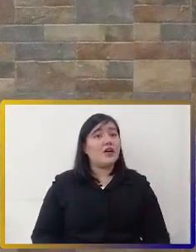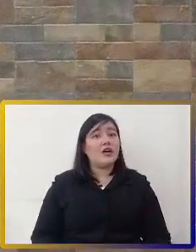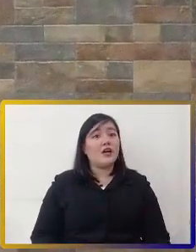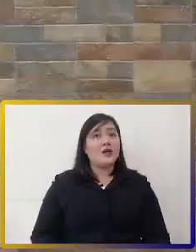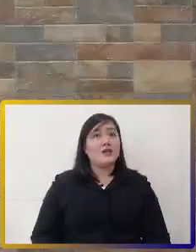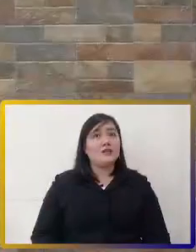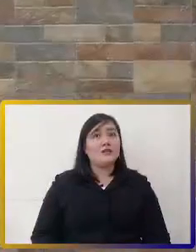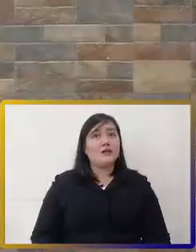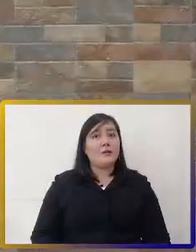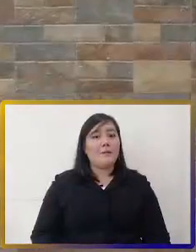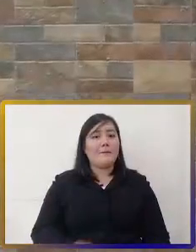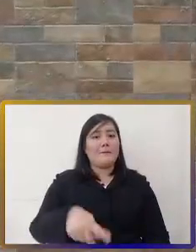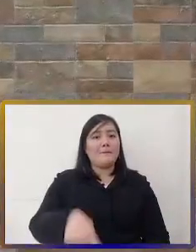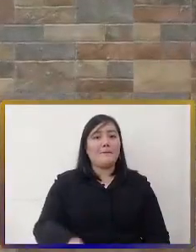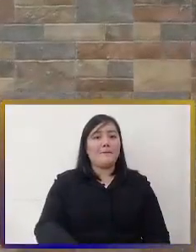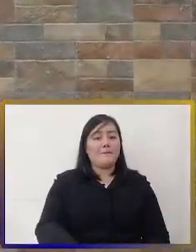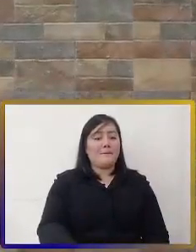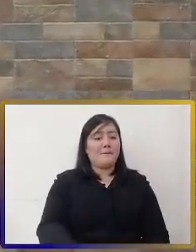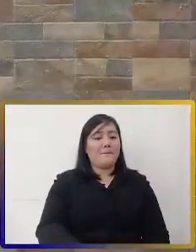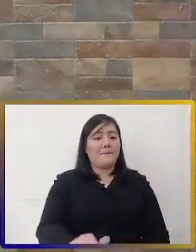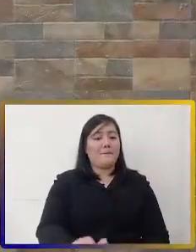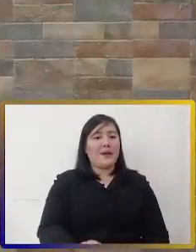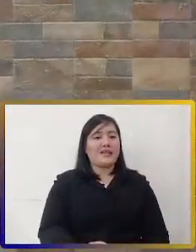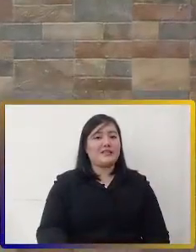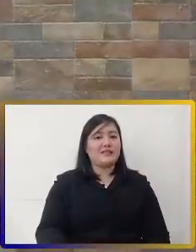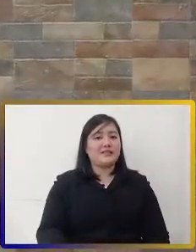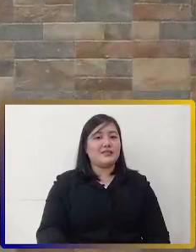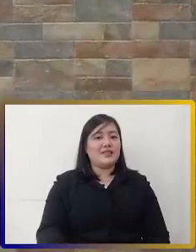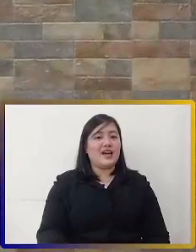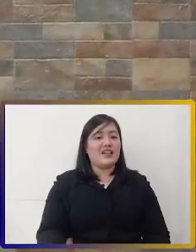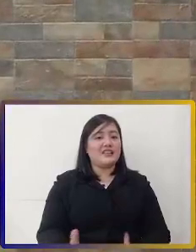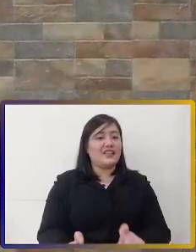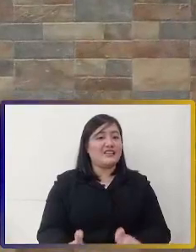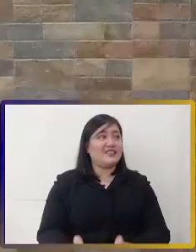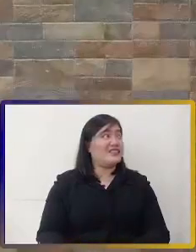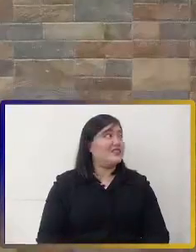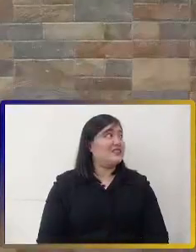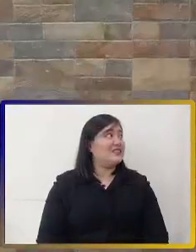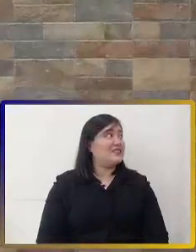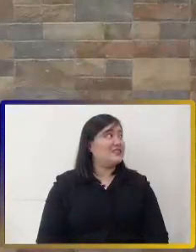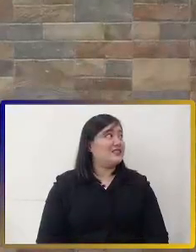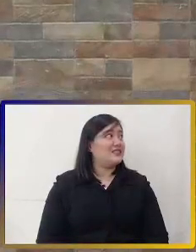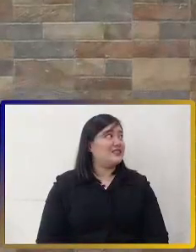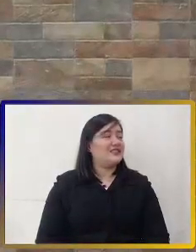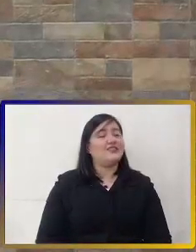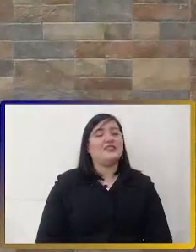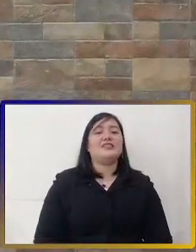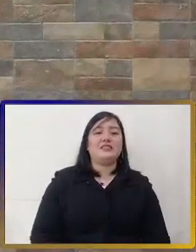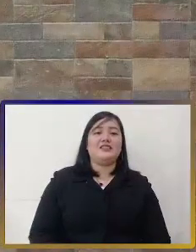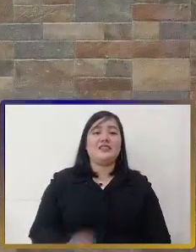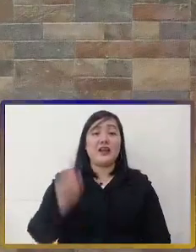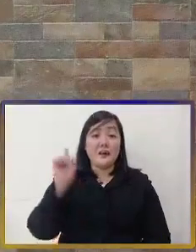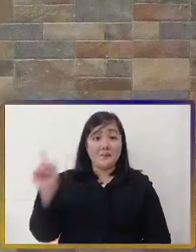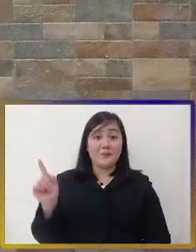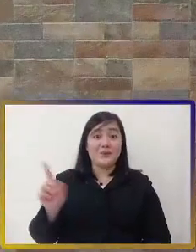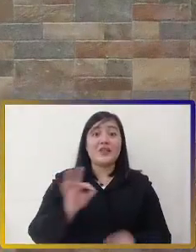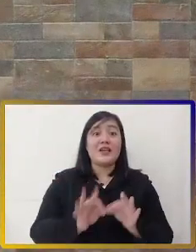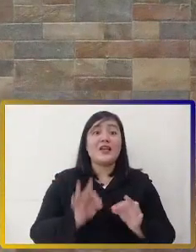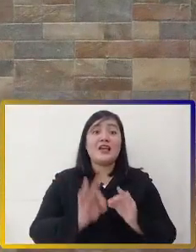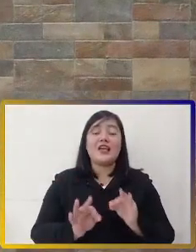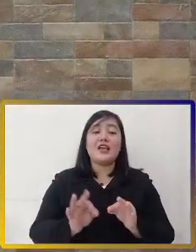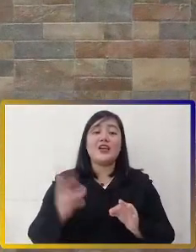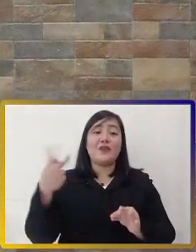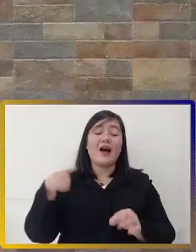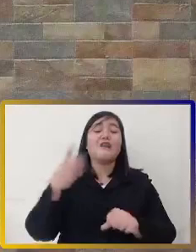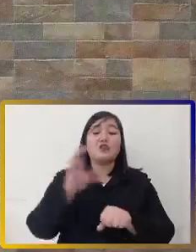kapatid, pagdating natin sa panahon po natin ngayon, alright, on this very day, you see, kung makikita po